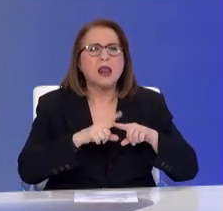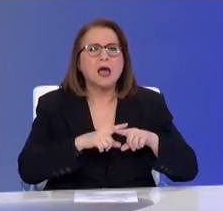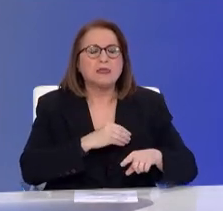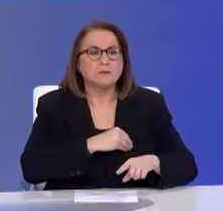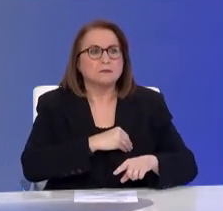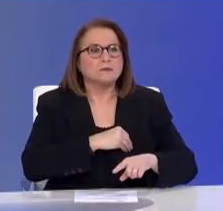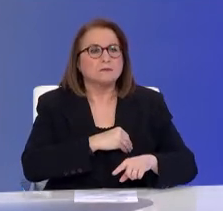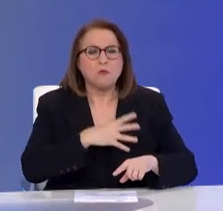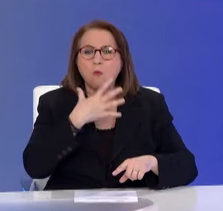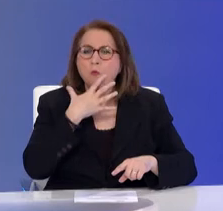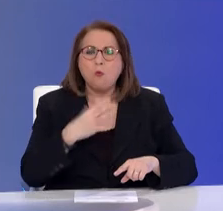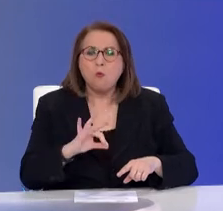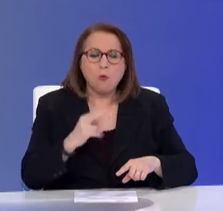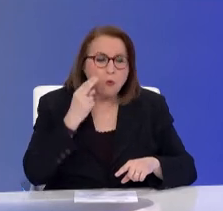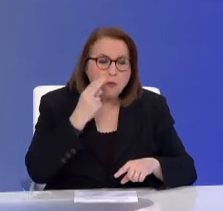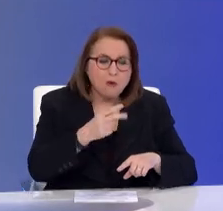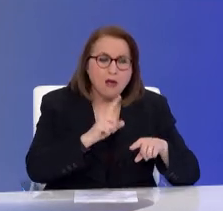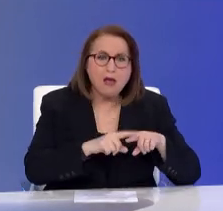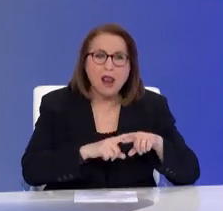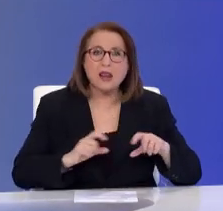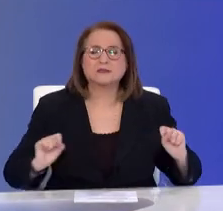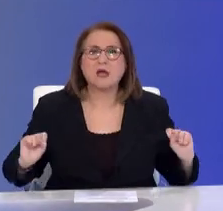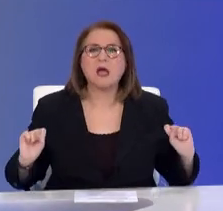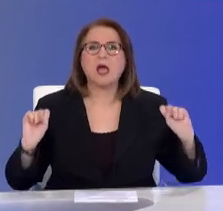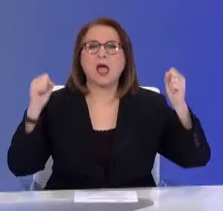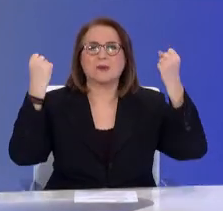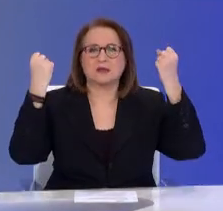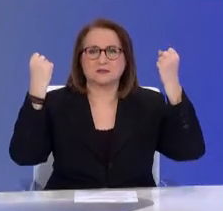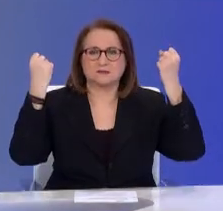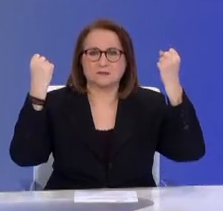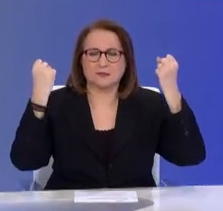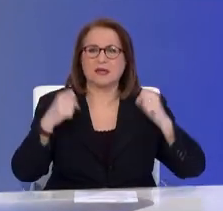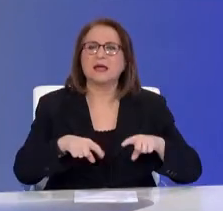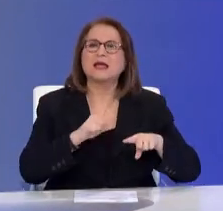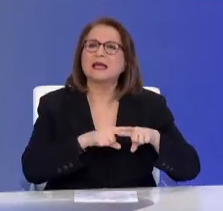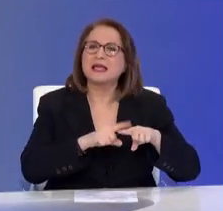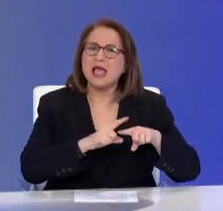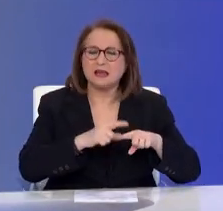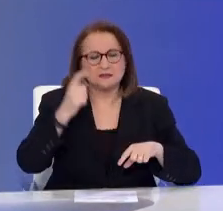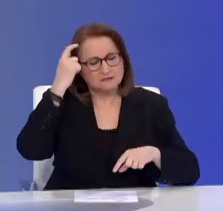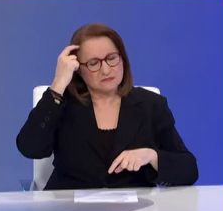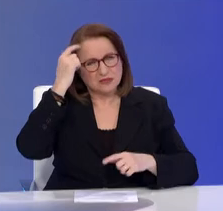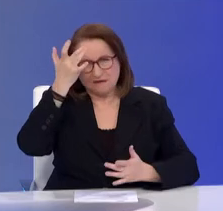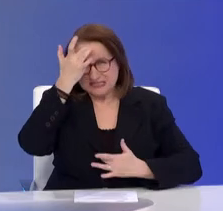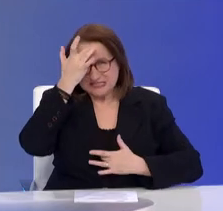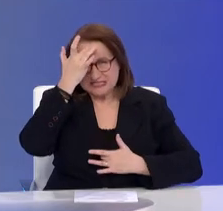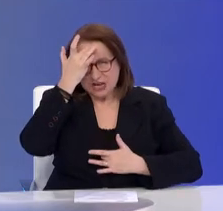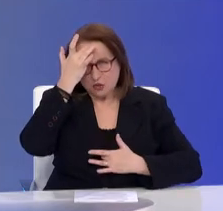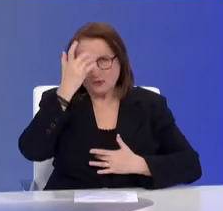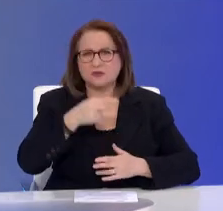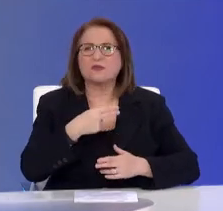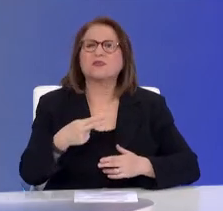των Ελλήνων. Οι Έλληνες συνειδητοποίησαν το μέγεθος